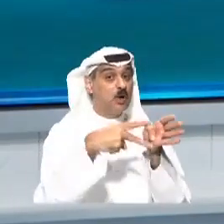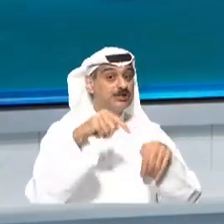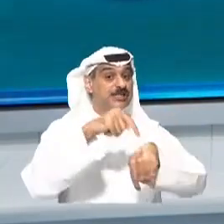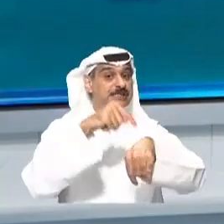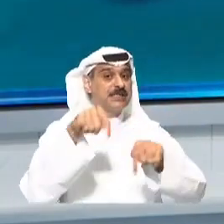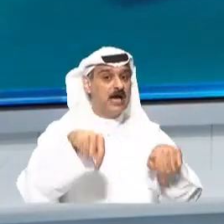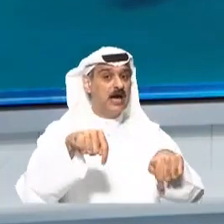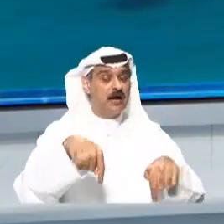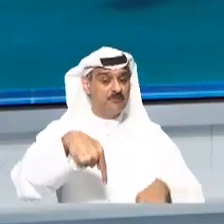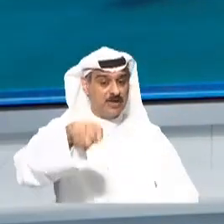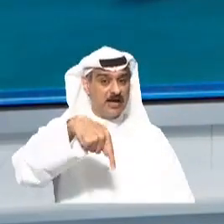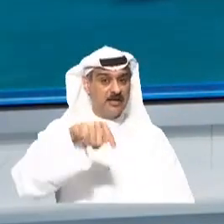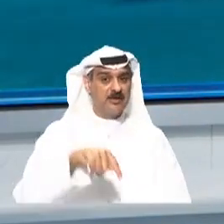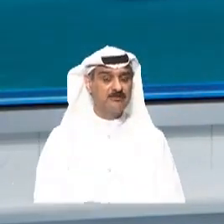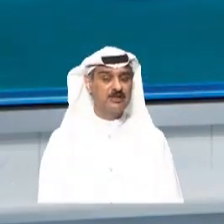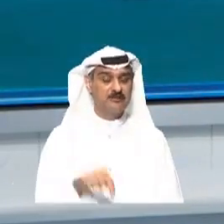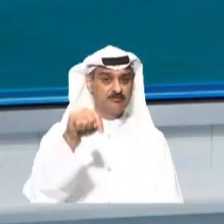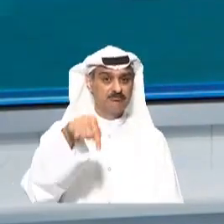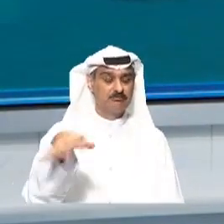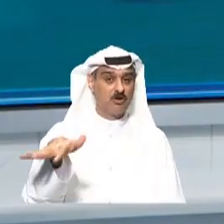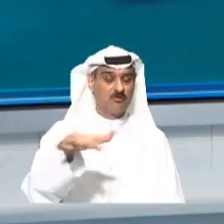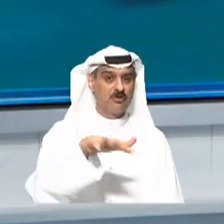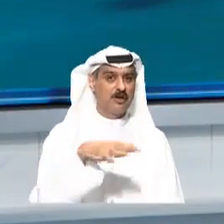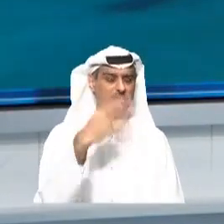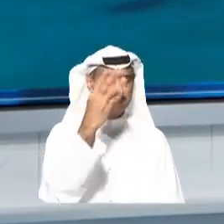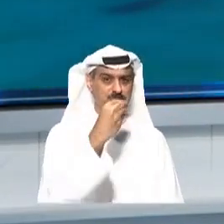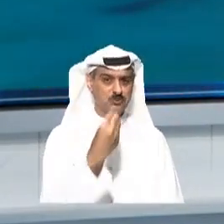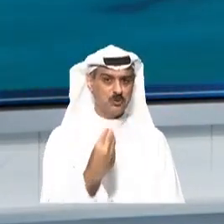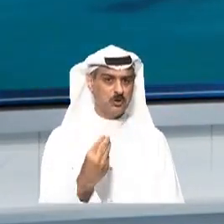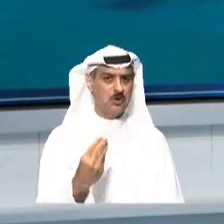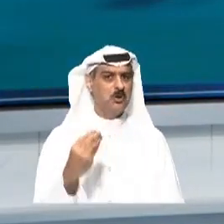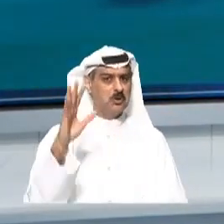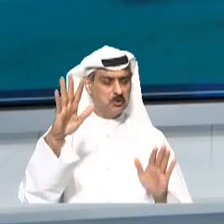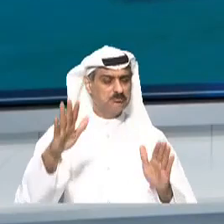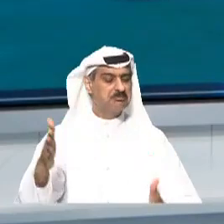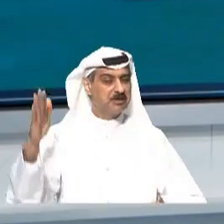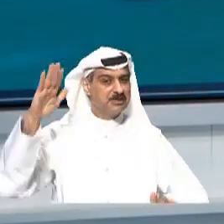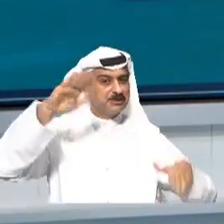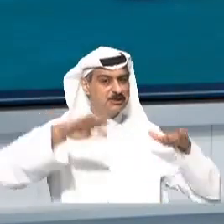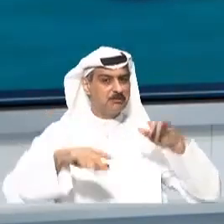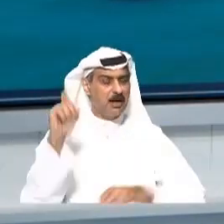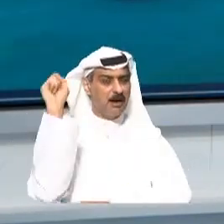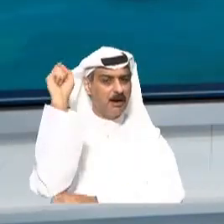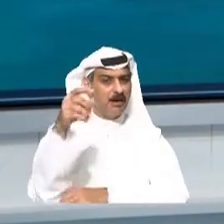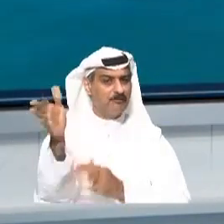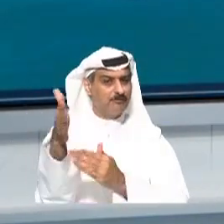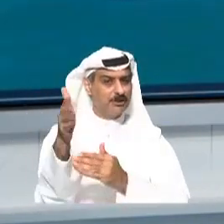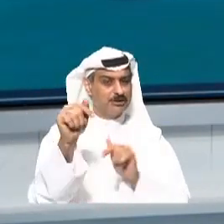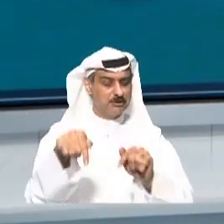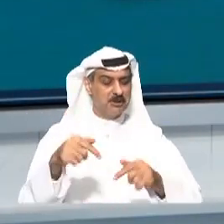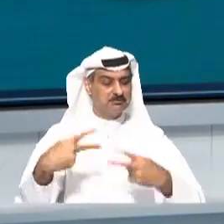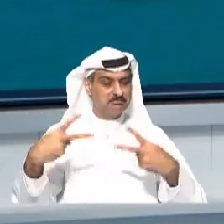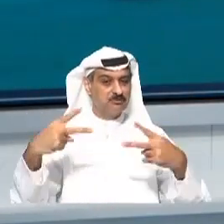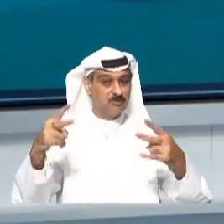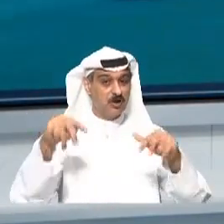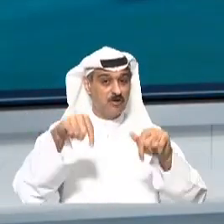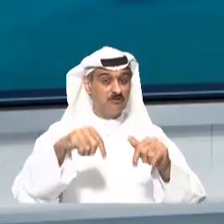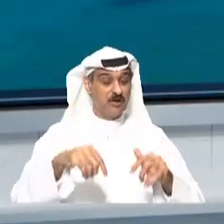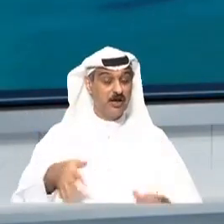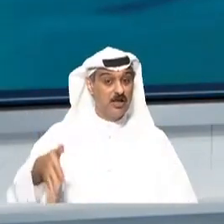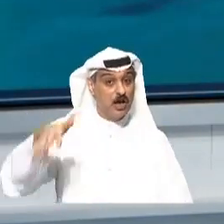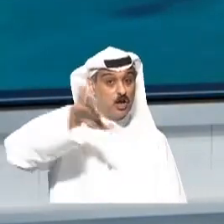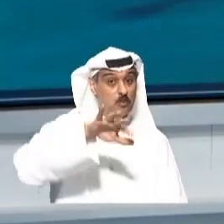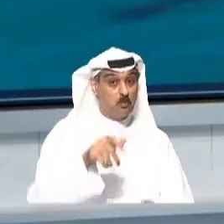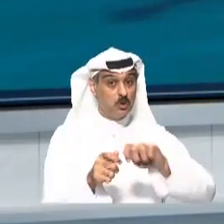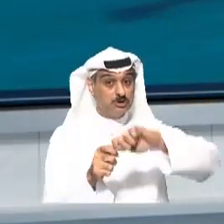القادمة بمشيئة الله، أجواء معتدلة مناسبة لممارسة جميع الأنشطة البحرية. متوقع أن تراوح ارتفاع الموج ما